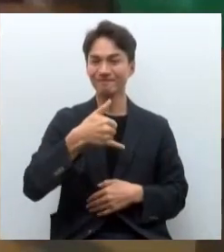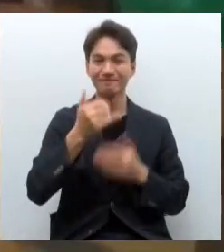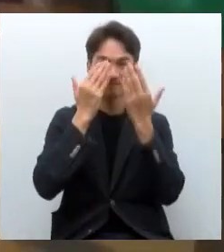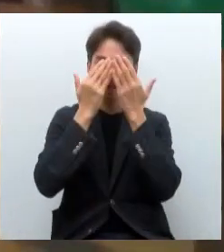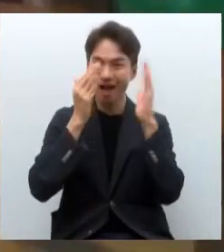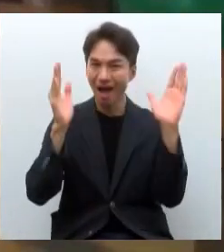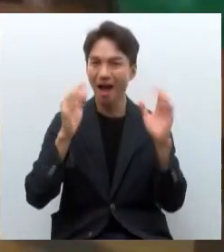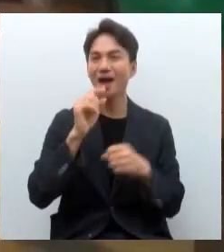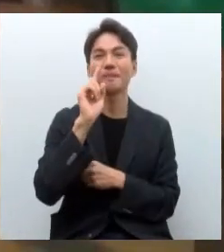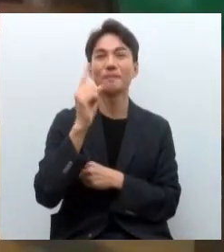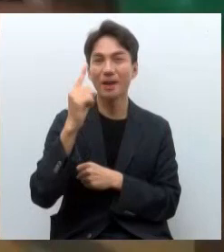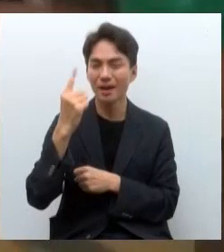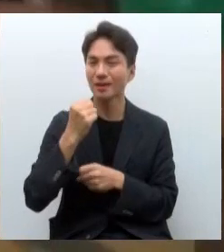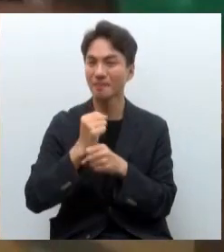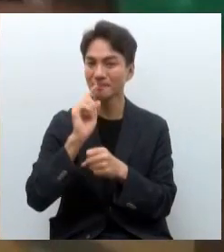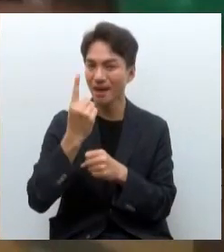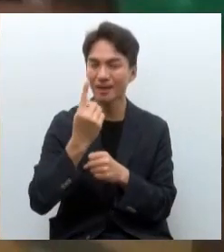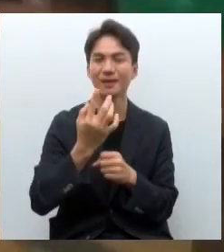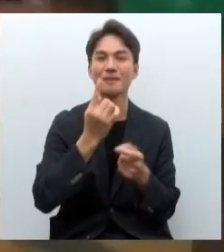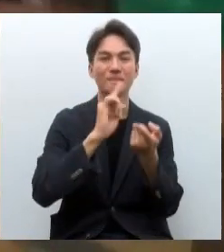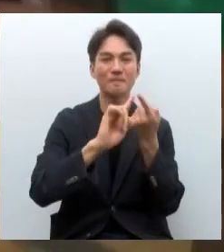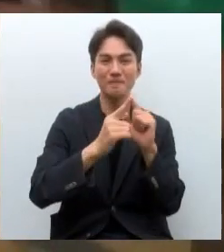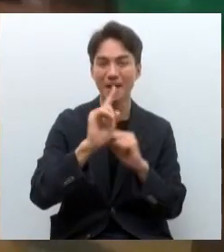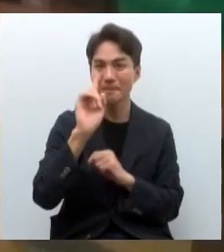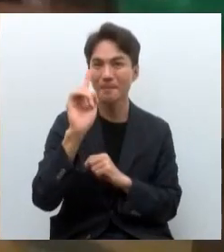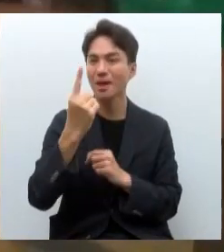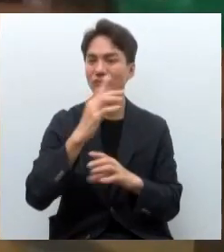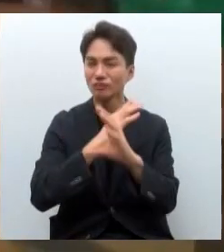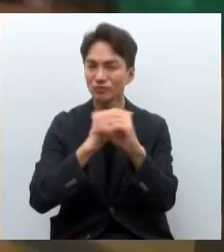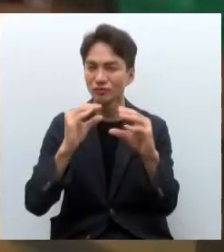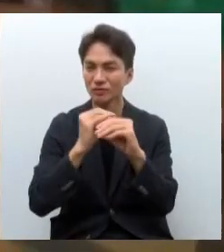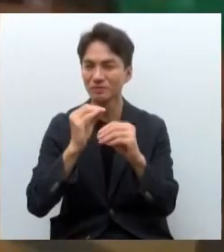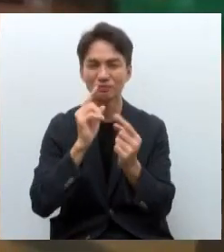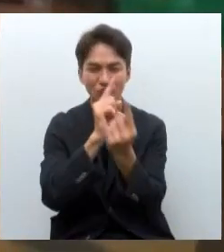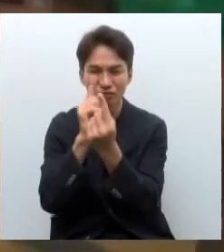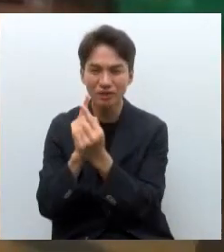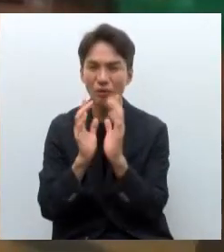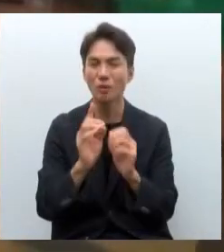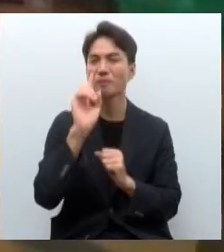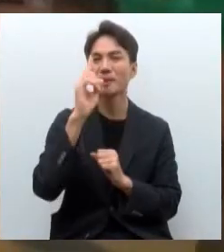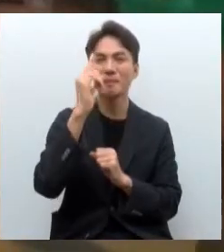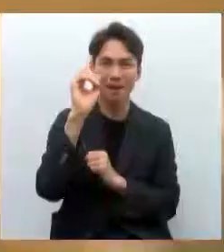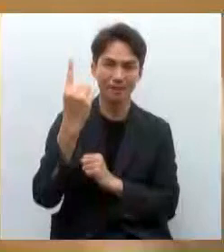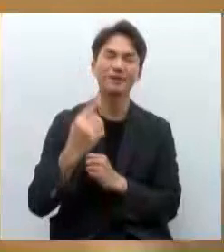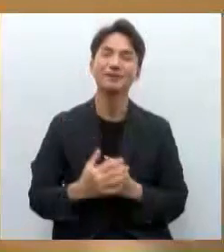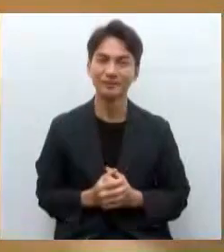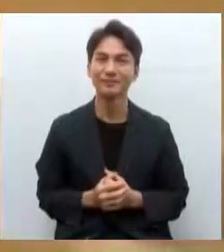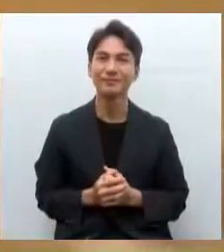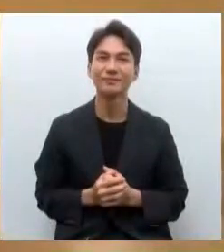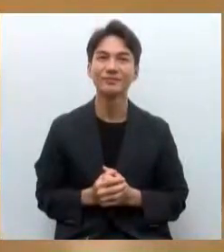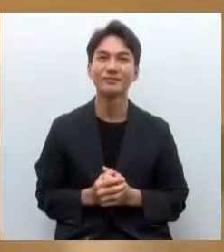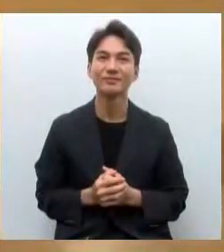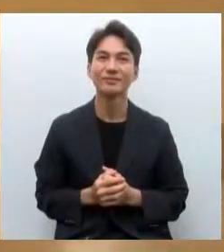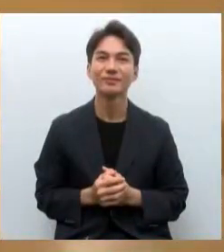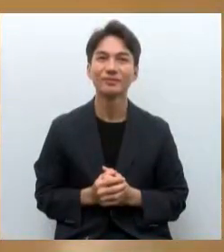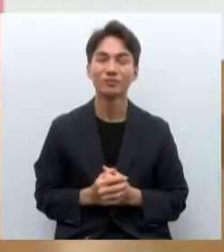หม่ๆหาเพื่อนใหม่หรือว่ารู้จักคนใหม่ๆให้มันหลากหลายก็มีค่ะ ถ้าสมมติว่